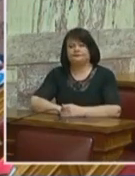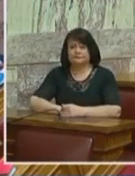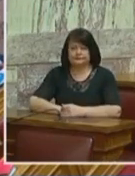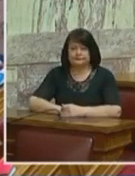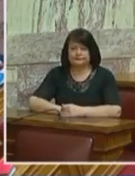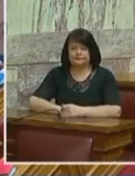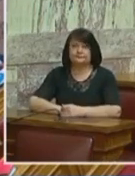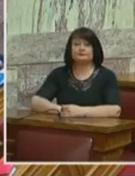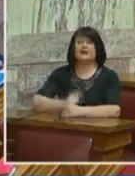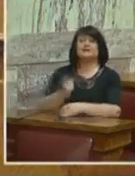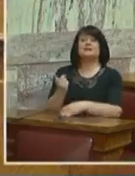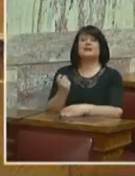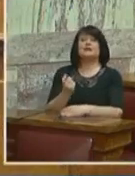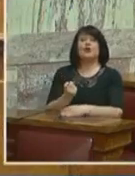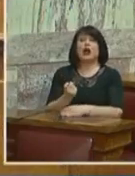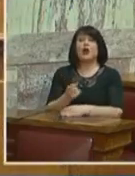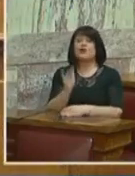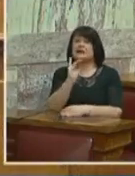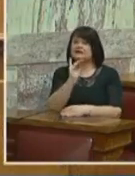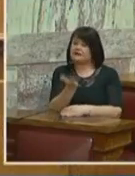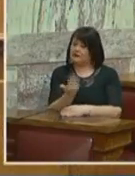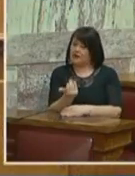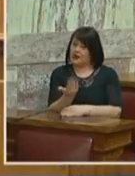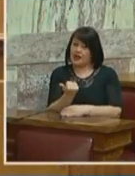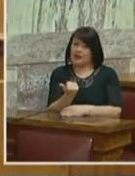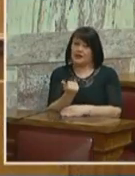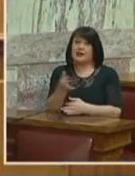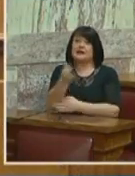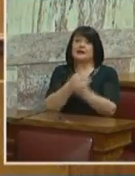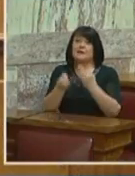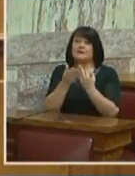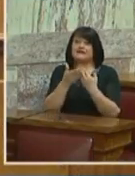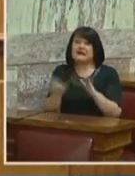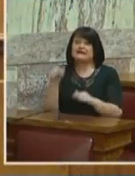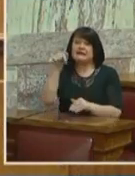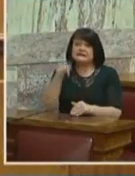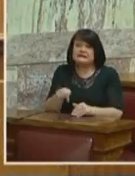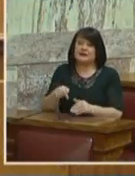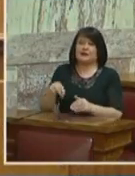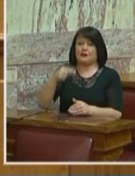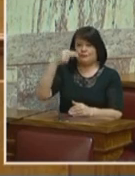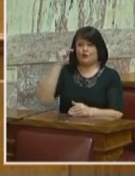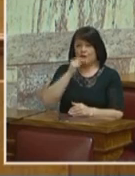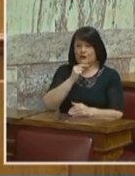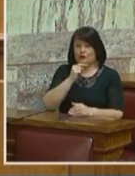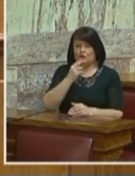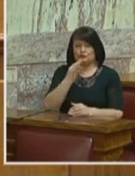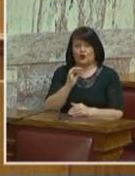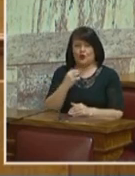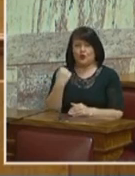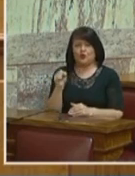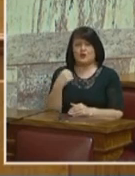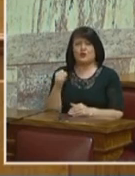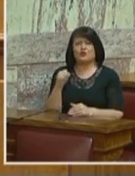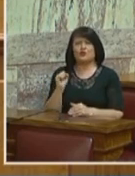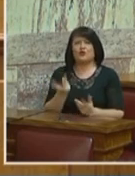Σας προκαλώ και σας προσκαλώ να πείτε δημόσια σήμερα στους πολίτες γιατί αρνείστε τη